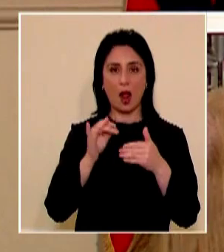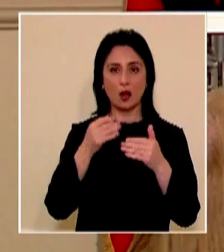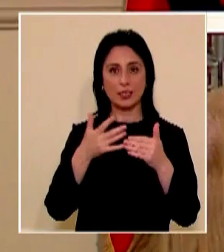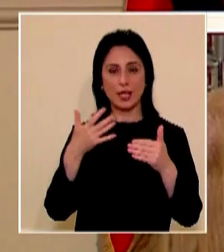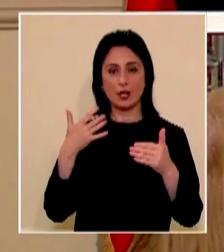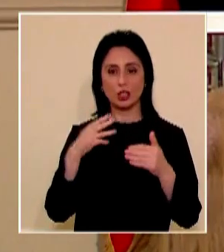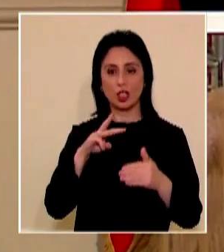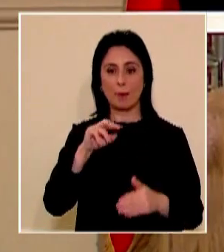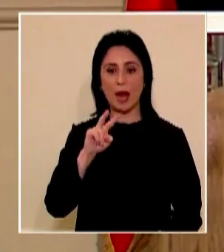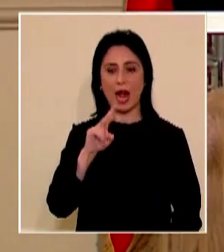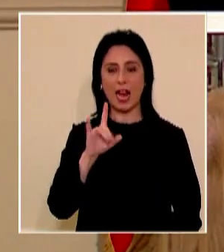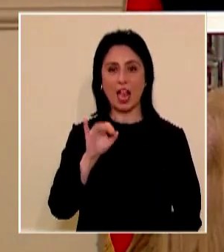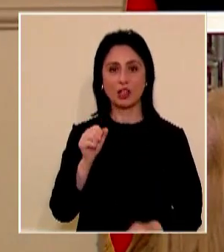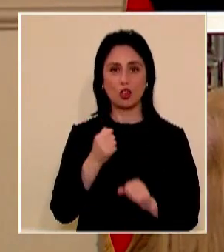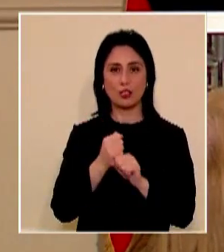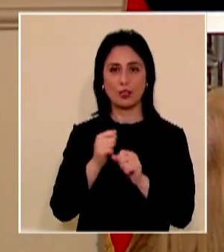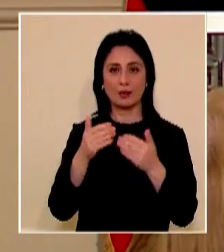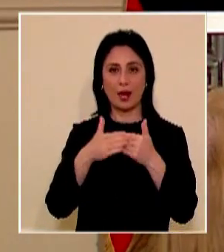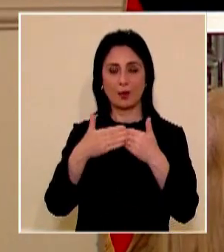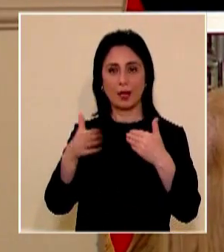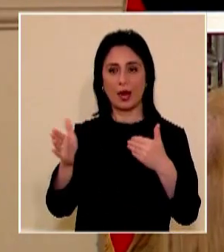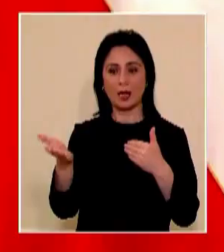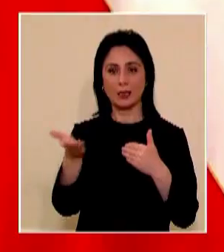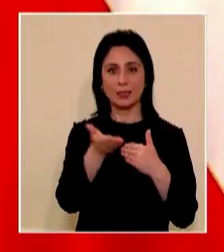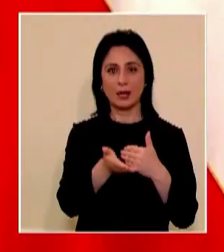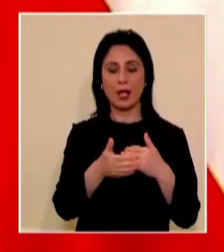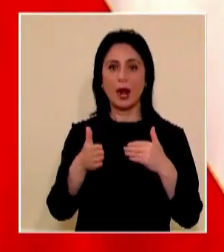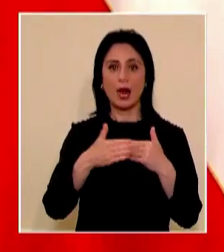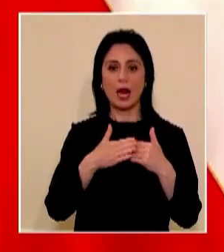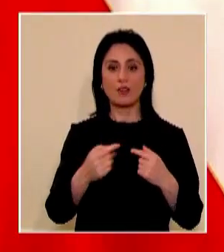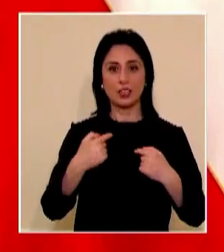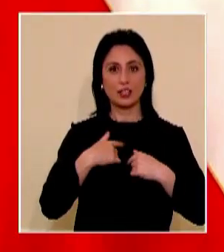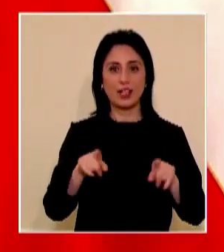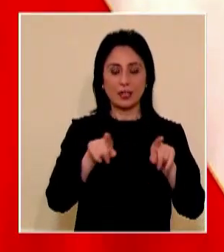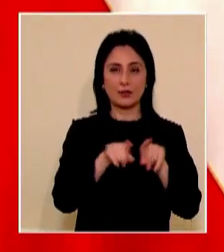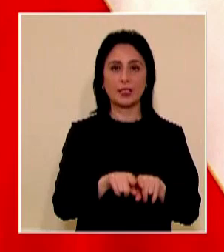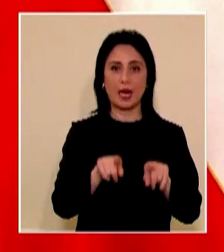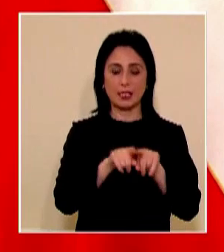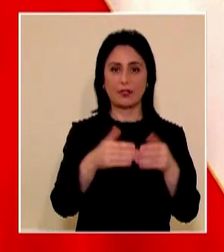carsulši makedonia skvis gajecnais karebi romes karic čentvisac